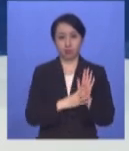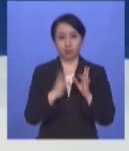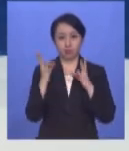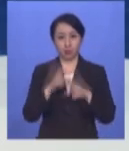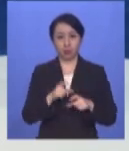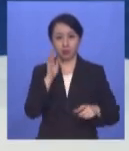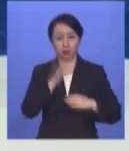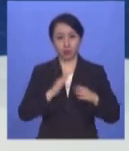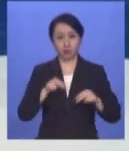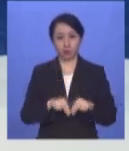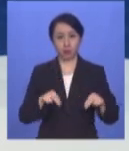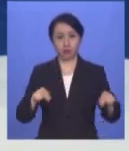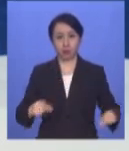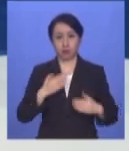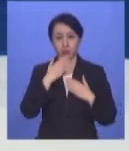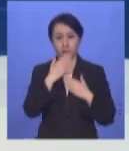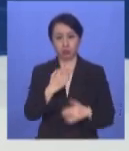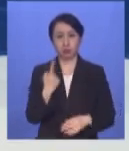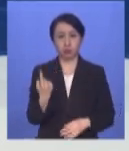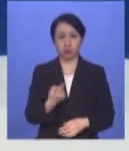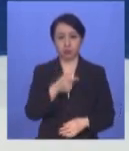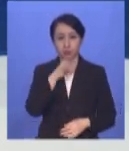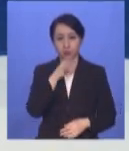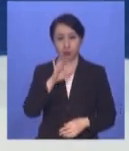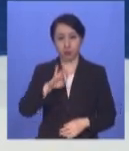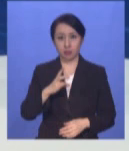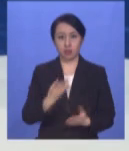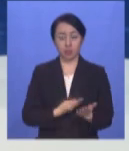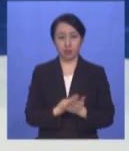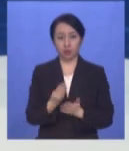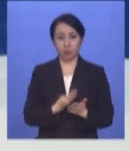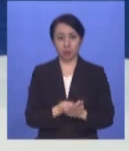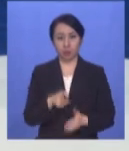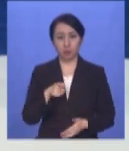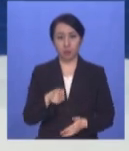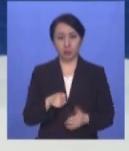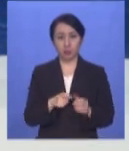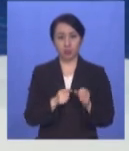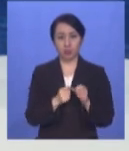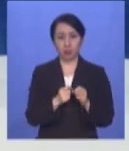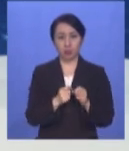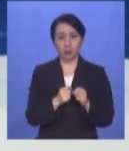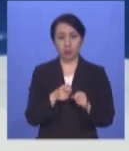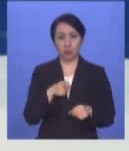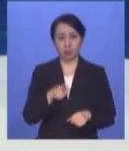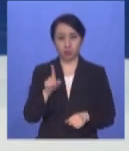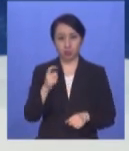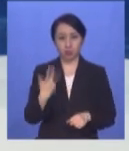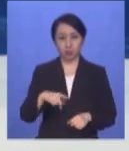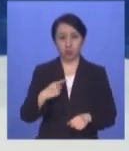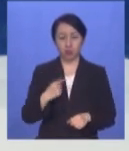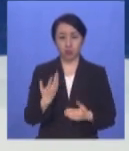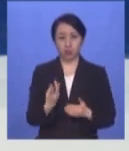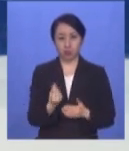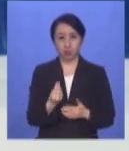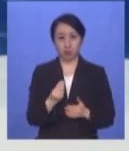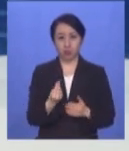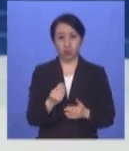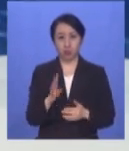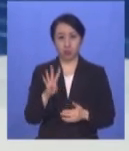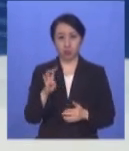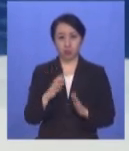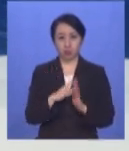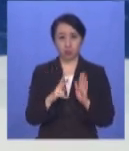1859 пострадавших от наводнения в Петропавловске обратились за единовременной социальной выплатой. Из них 1131 получил деньги на